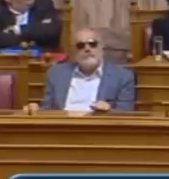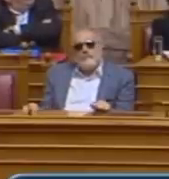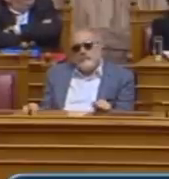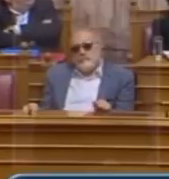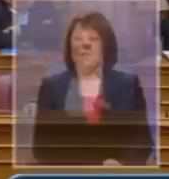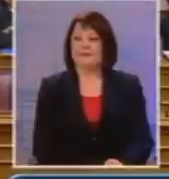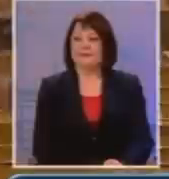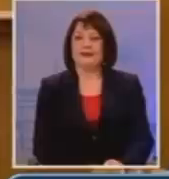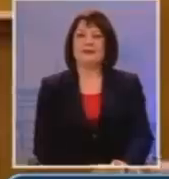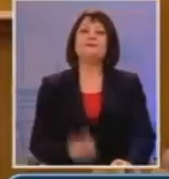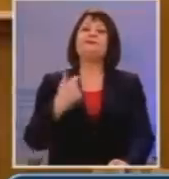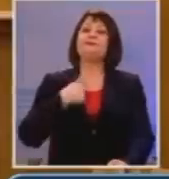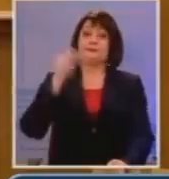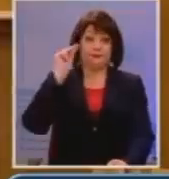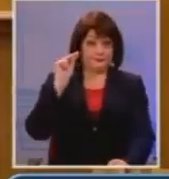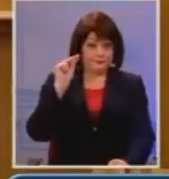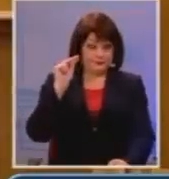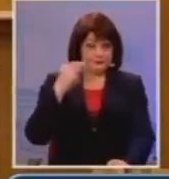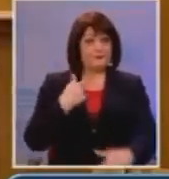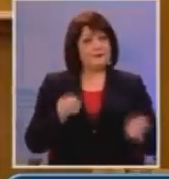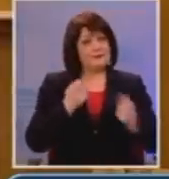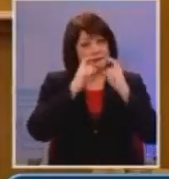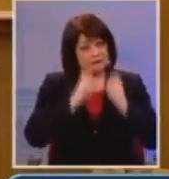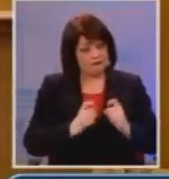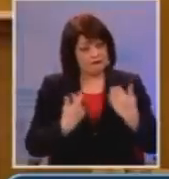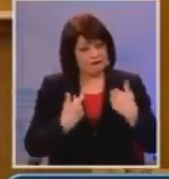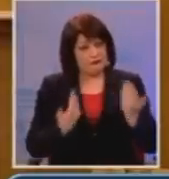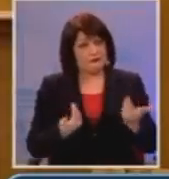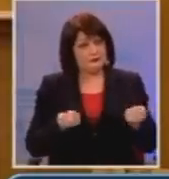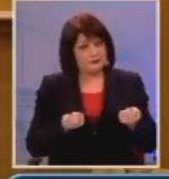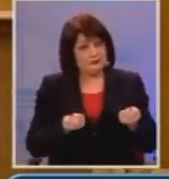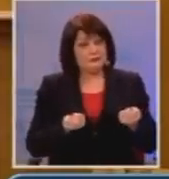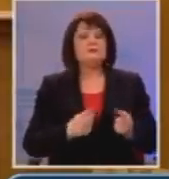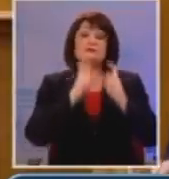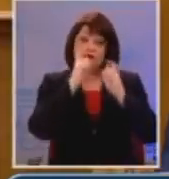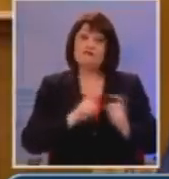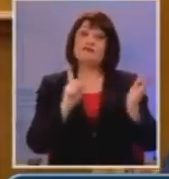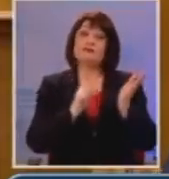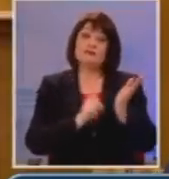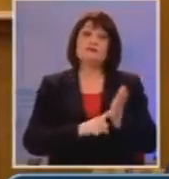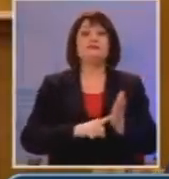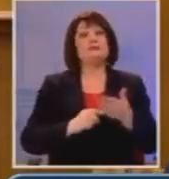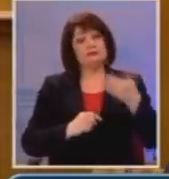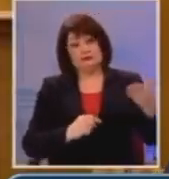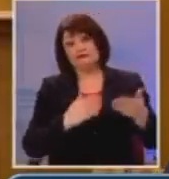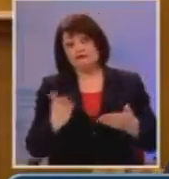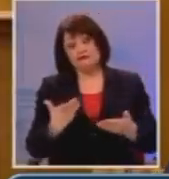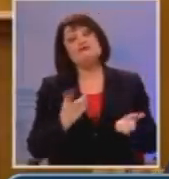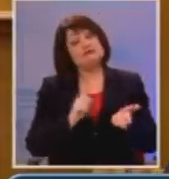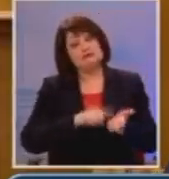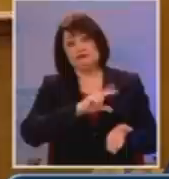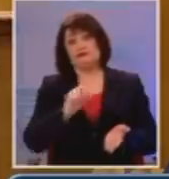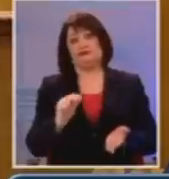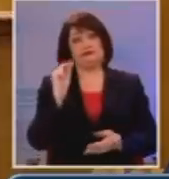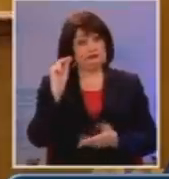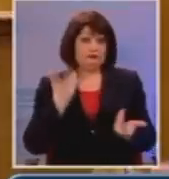Και όπως εμείς δεσμευόμαστε να τηρήσουμε τις υποχρεώσεις μας, έτσι οφείλουν να πράξουν και όλες οι πλευρές.